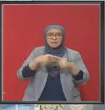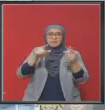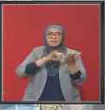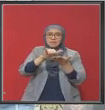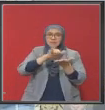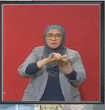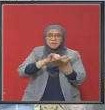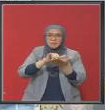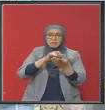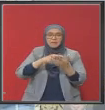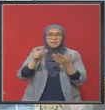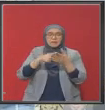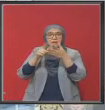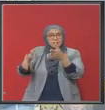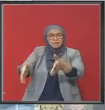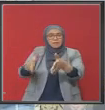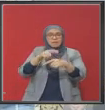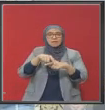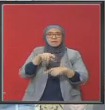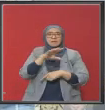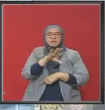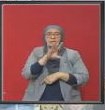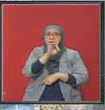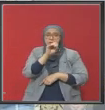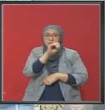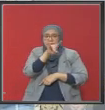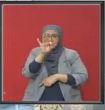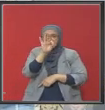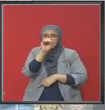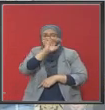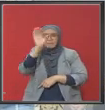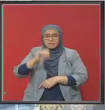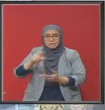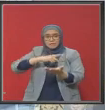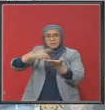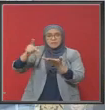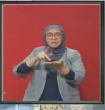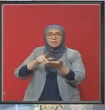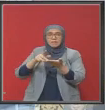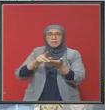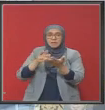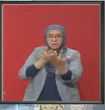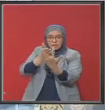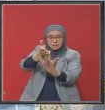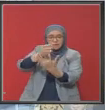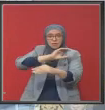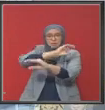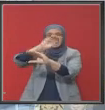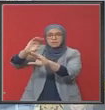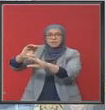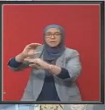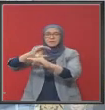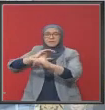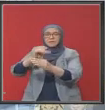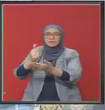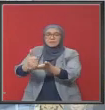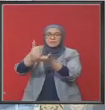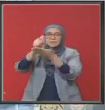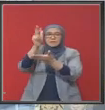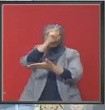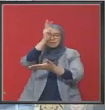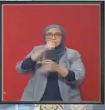hingga sampai 800 dibiayai melalui subsidi kerajaan walaubagaimanapun atas dasar keprihatinan